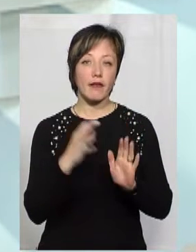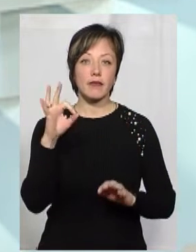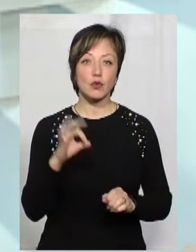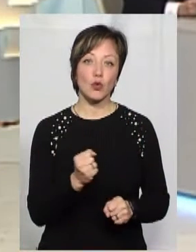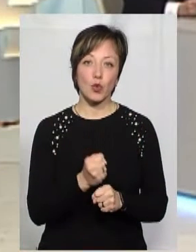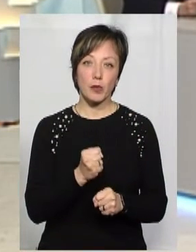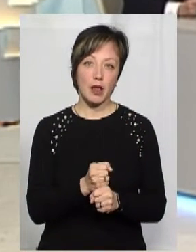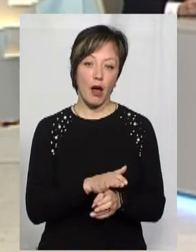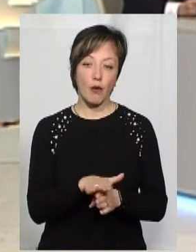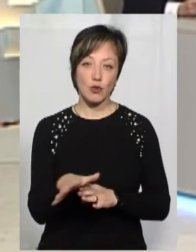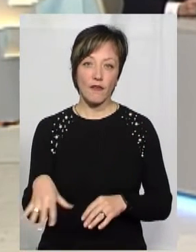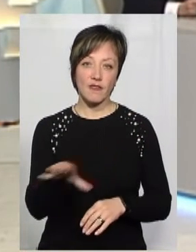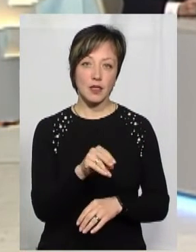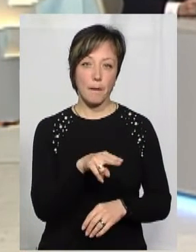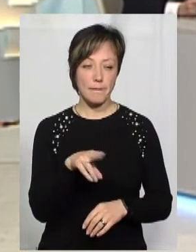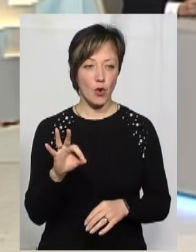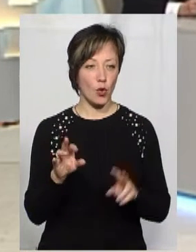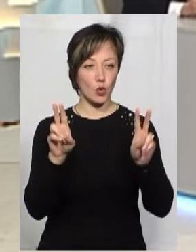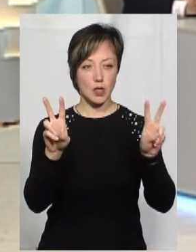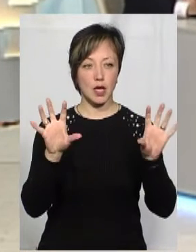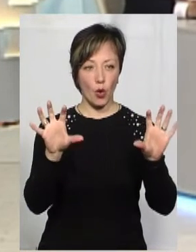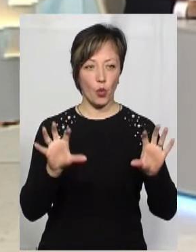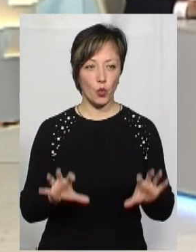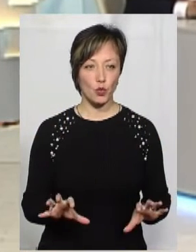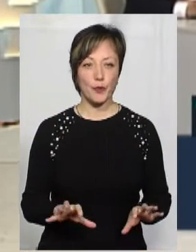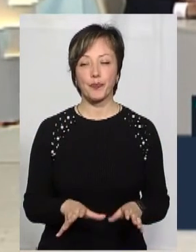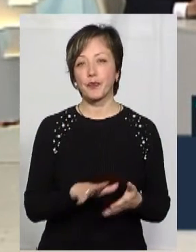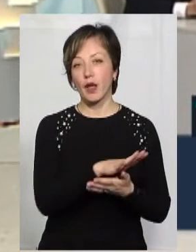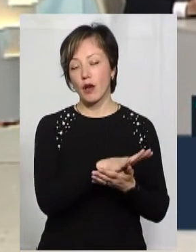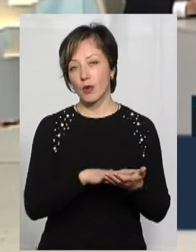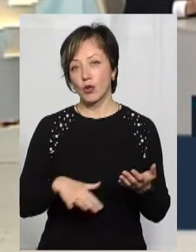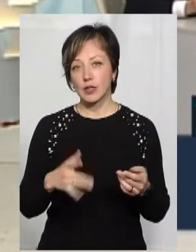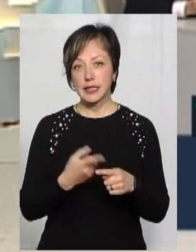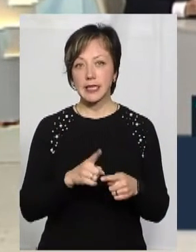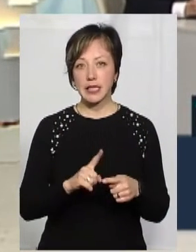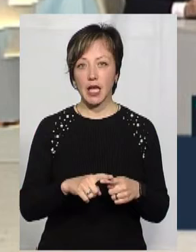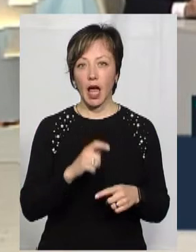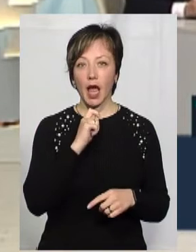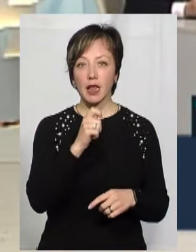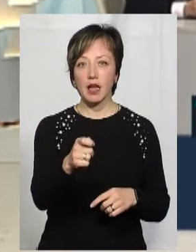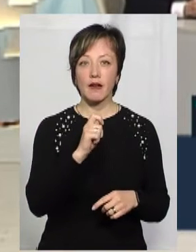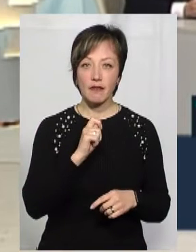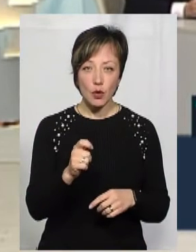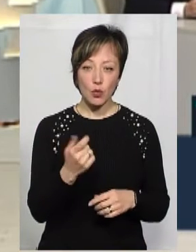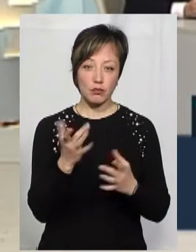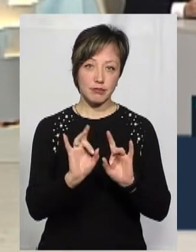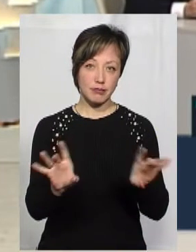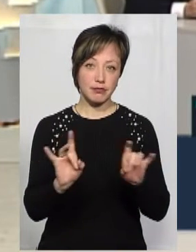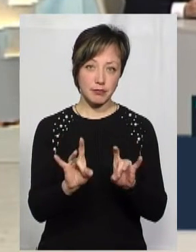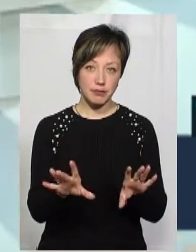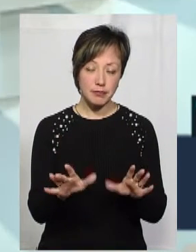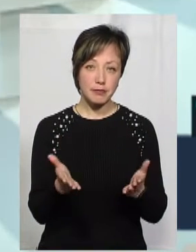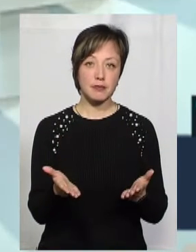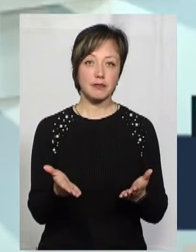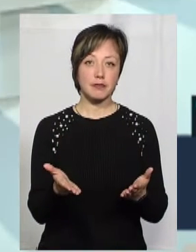99,9% робити абсолютно все по закону. І продовження тих інтерв'ю і матеріалів, які говорили мої